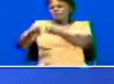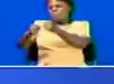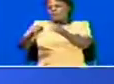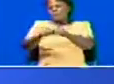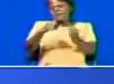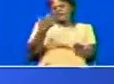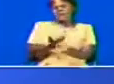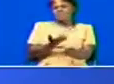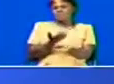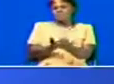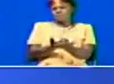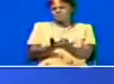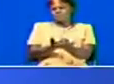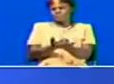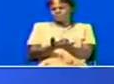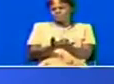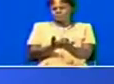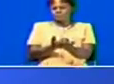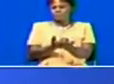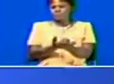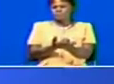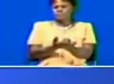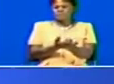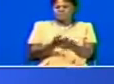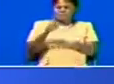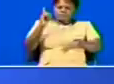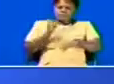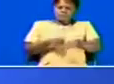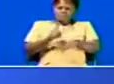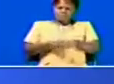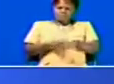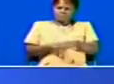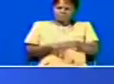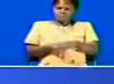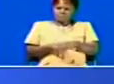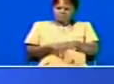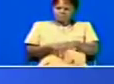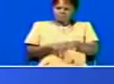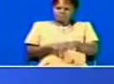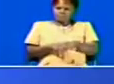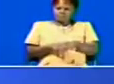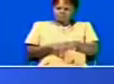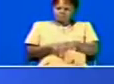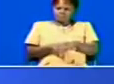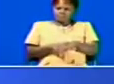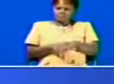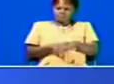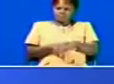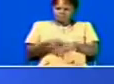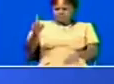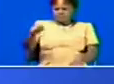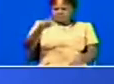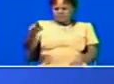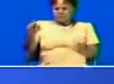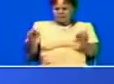ushahidi unaweza kutengenezwa ama kuvurugwa katika pale mahali ambapo makosa